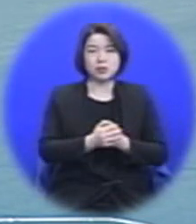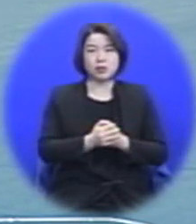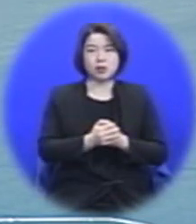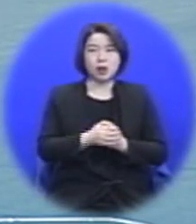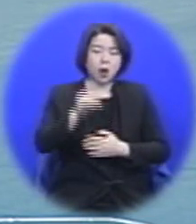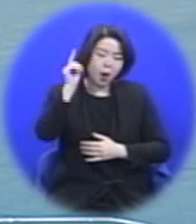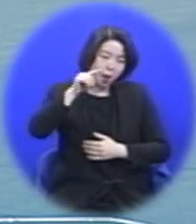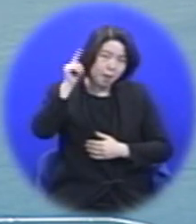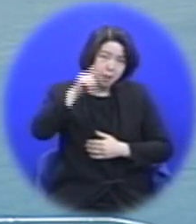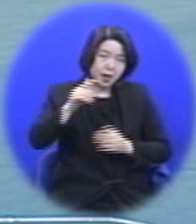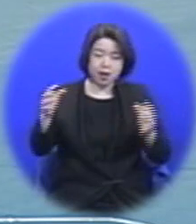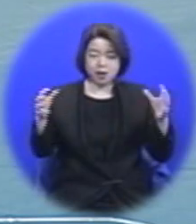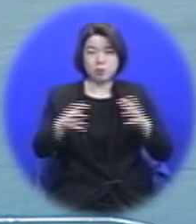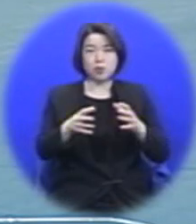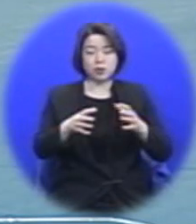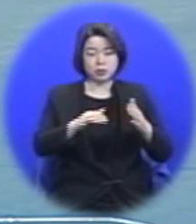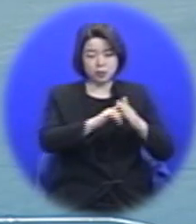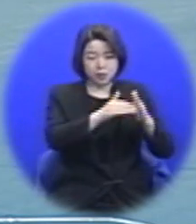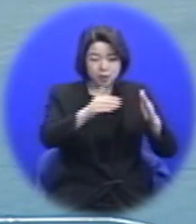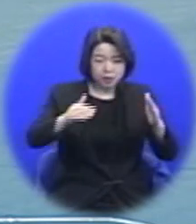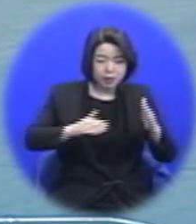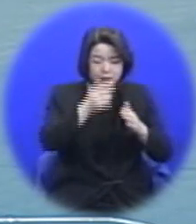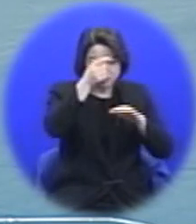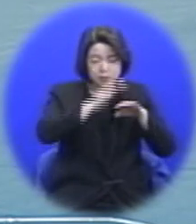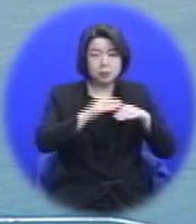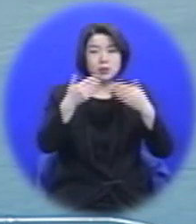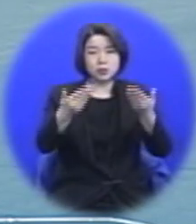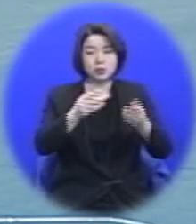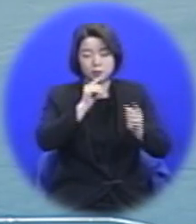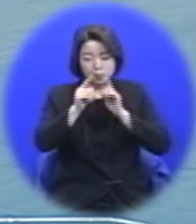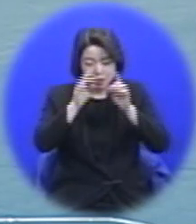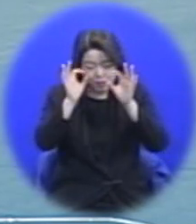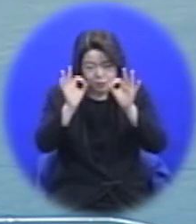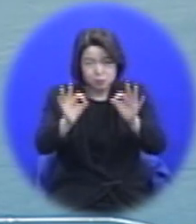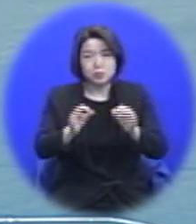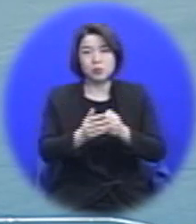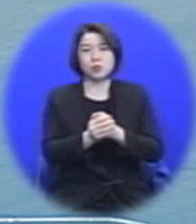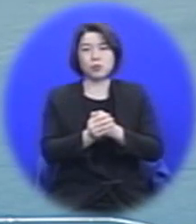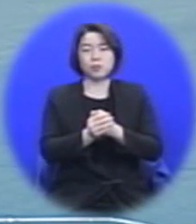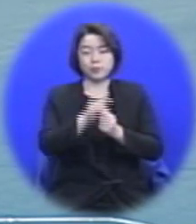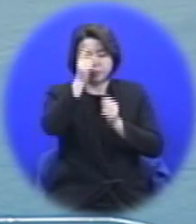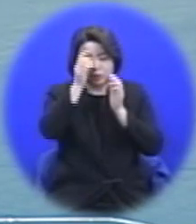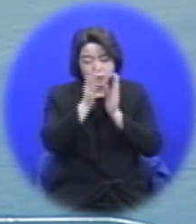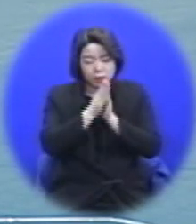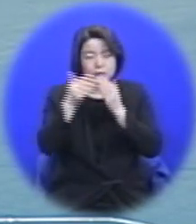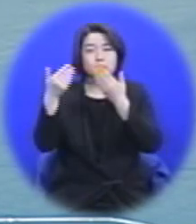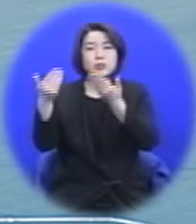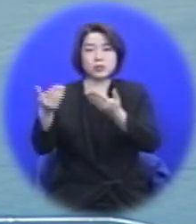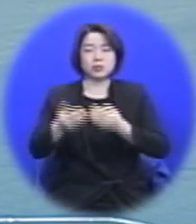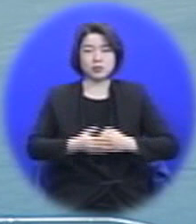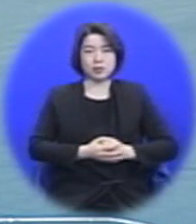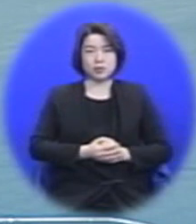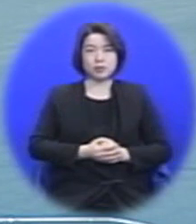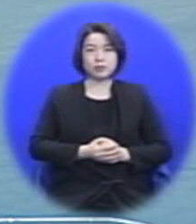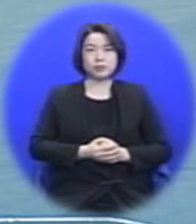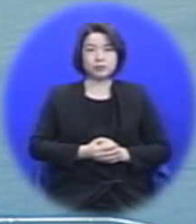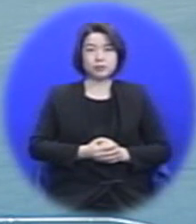매일 모여서 가정예배를 드리고 그리고 말씀을 보고 그리고 기도했습니다.